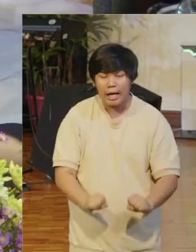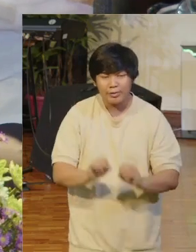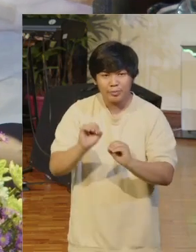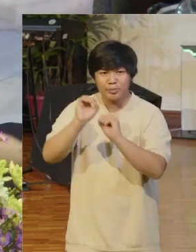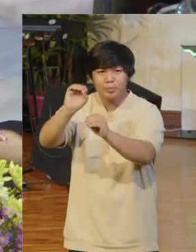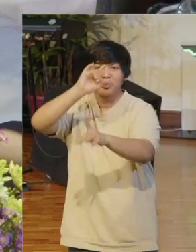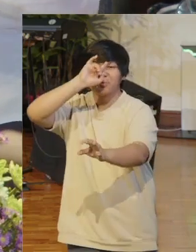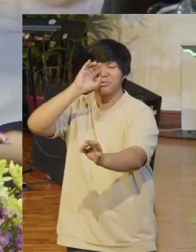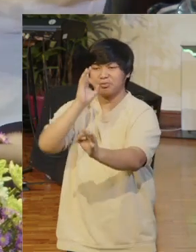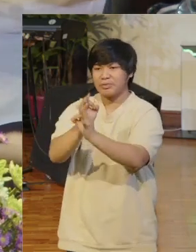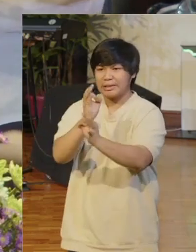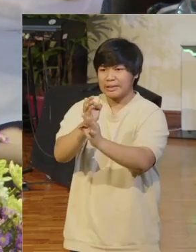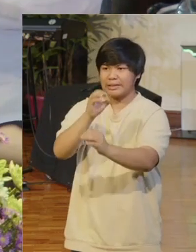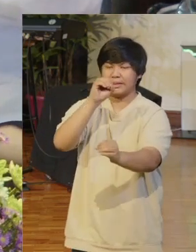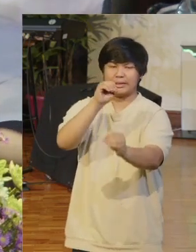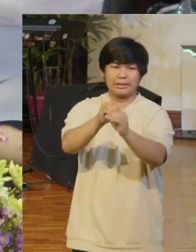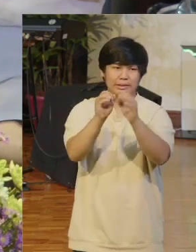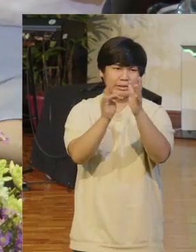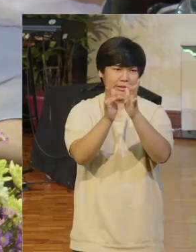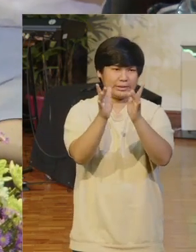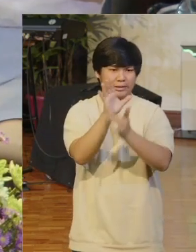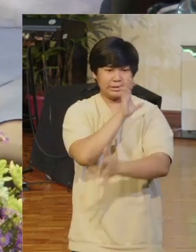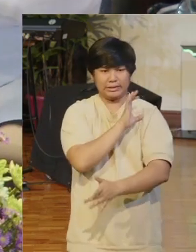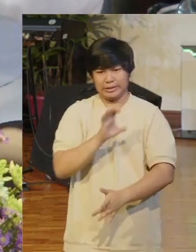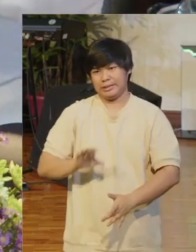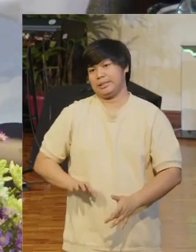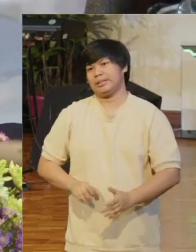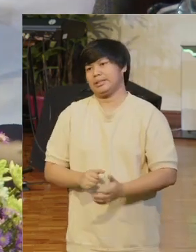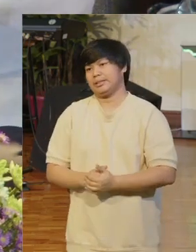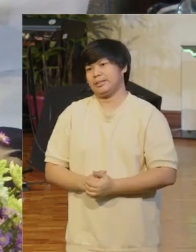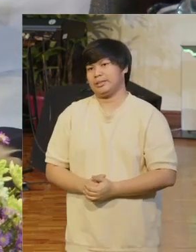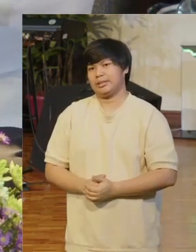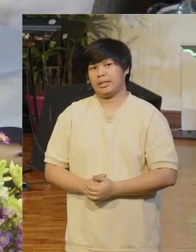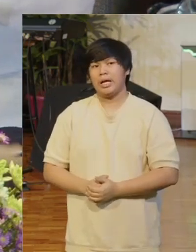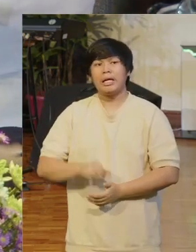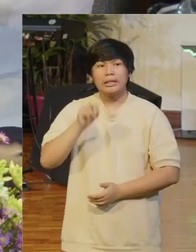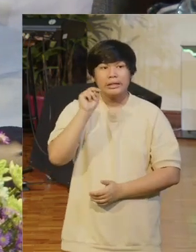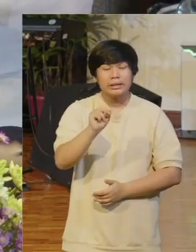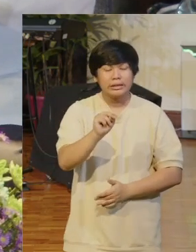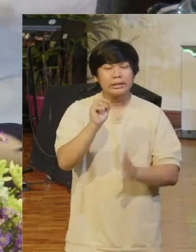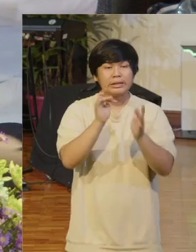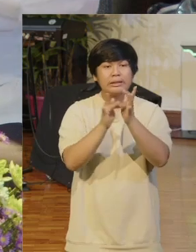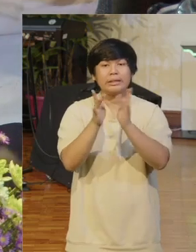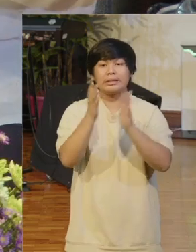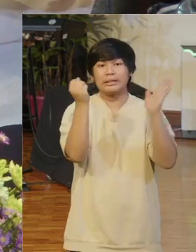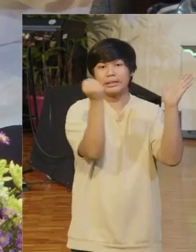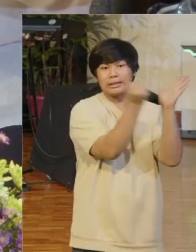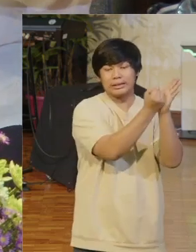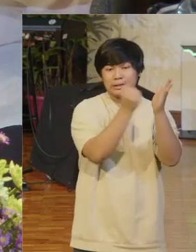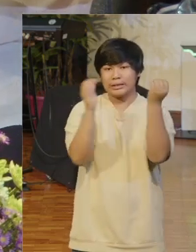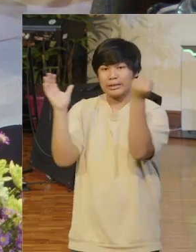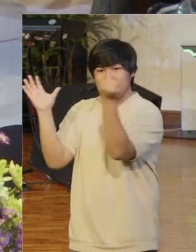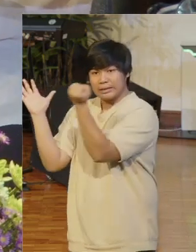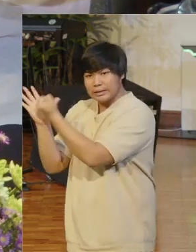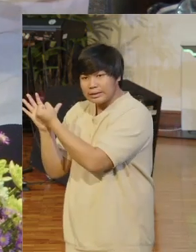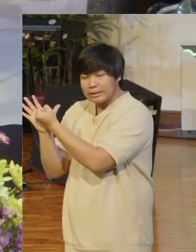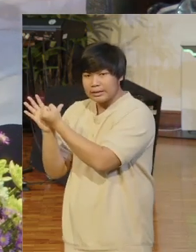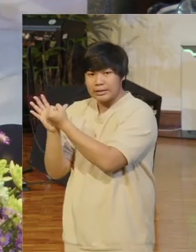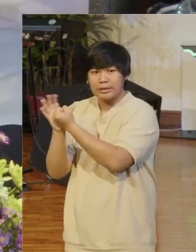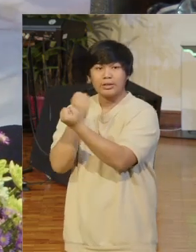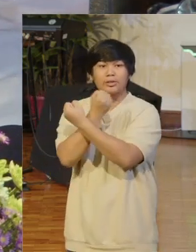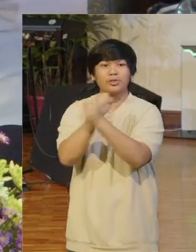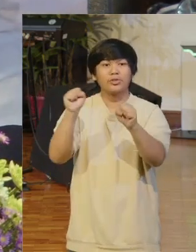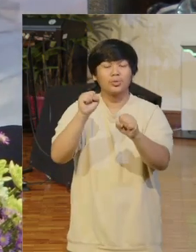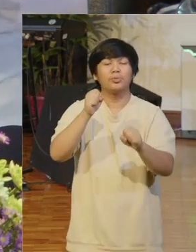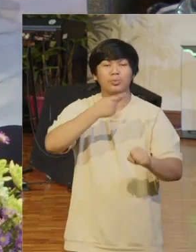Pero, yung paraan para siya ay mapako sa krus ay kasamaan ng mga lalaking